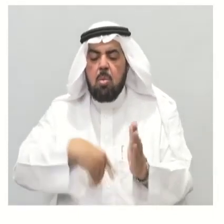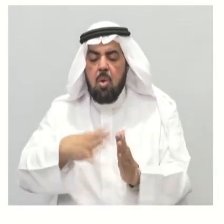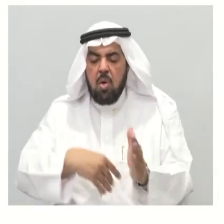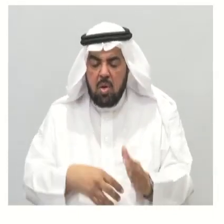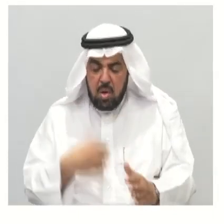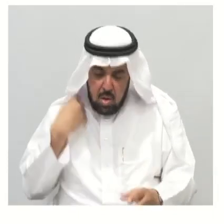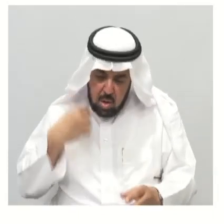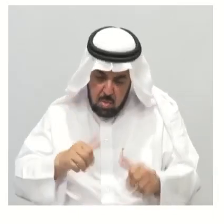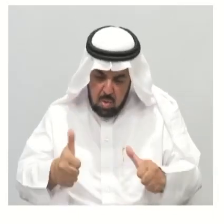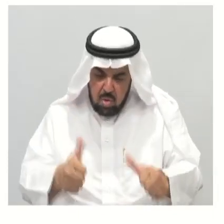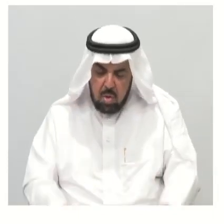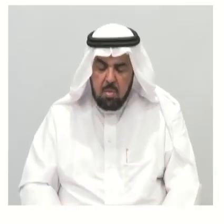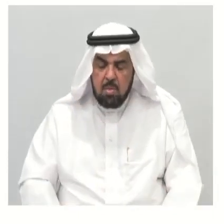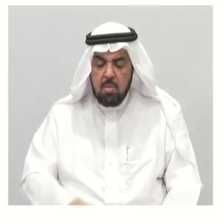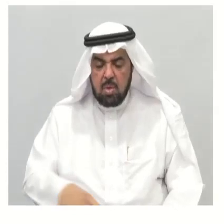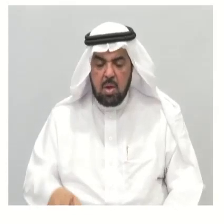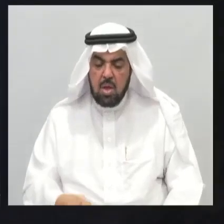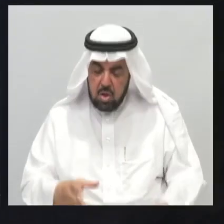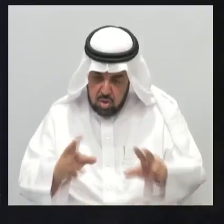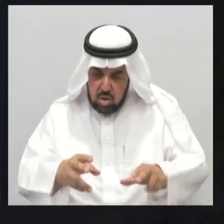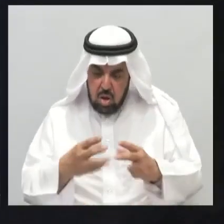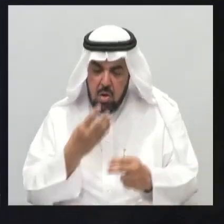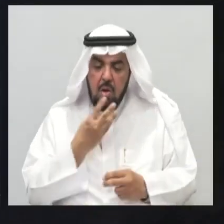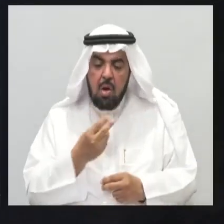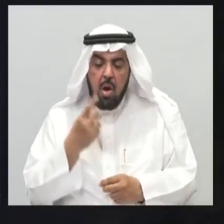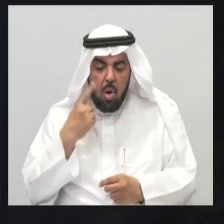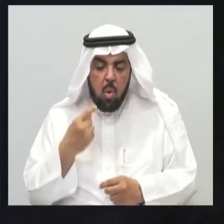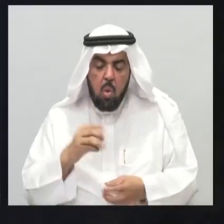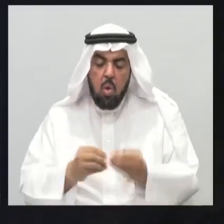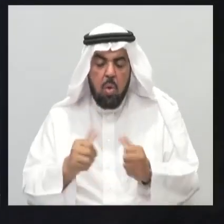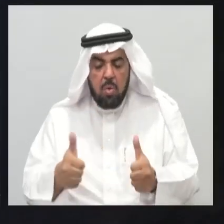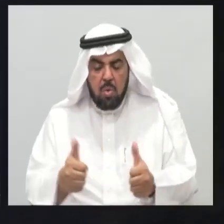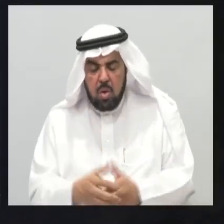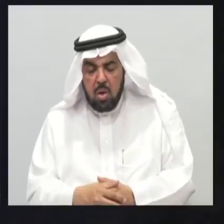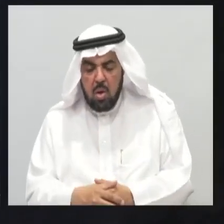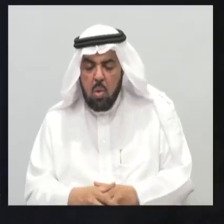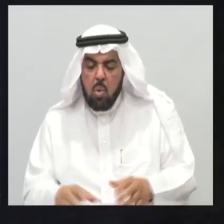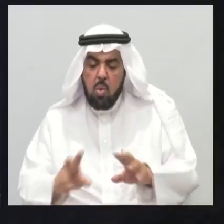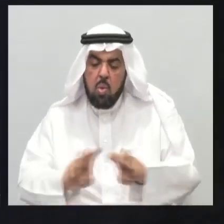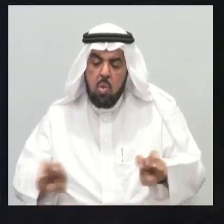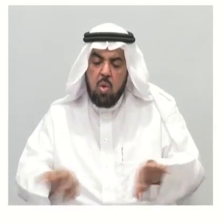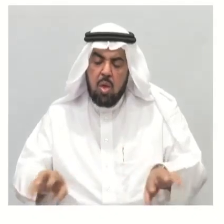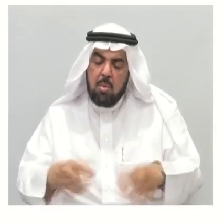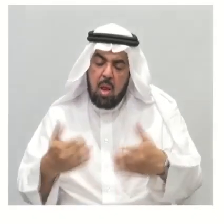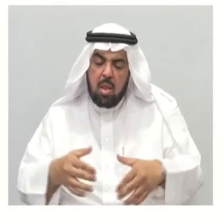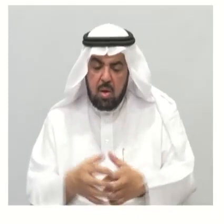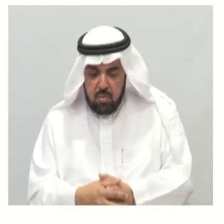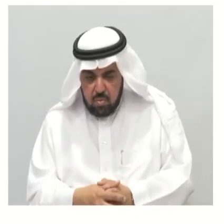بدهان مناسب حتى تعطيني أولاً الشكل الجميل واللون الجميل وتمنع عنها التلف.